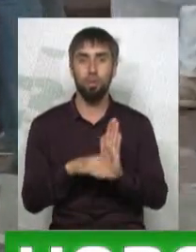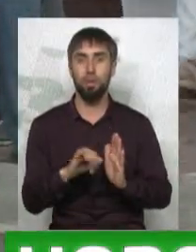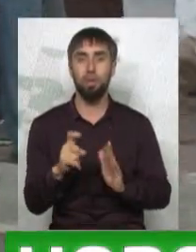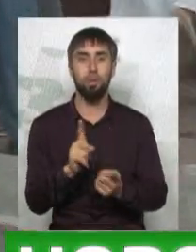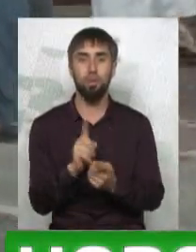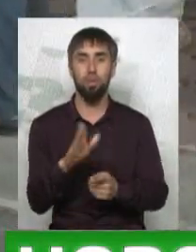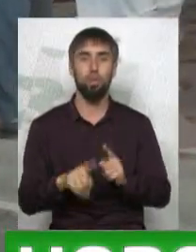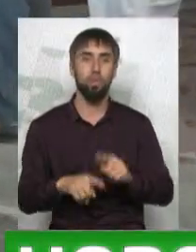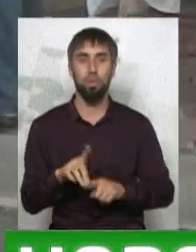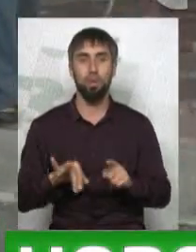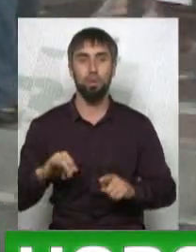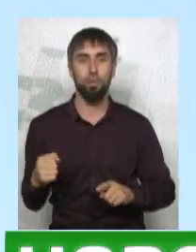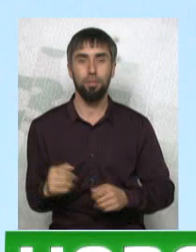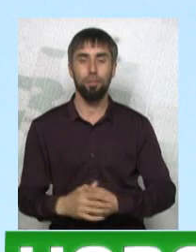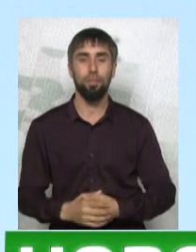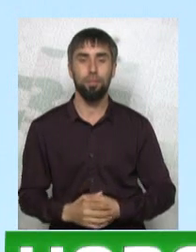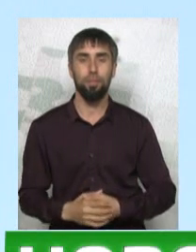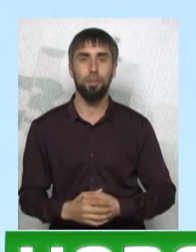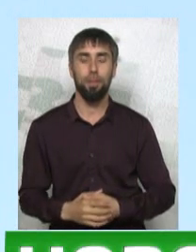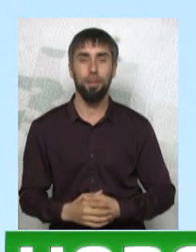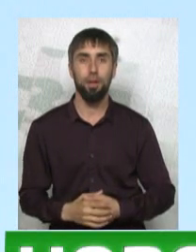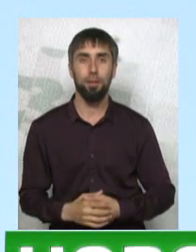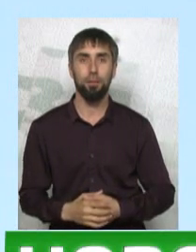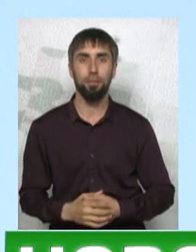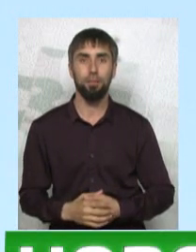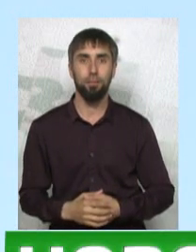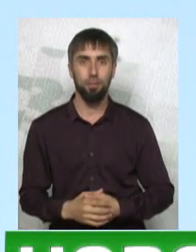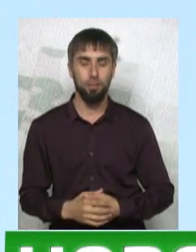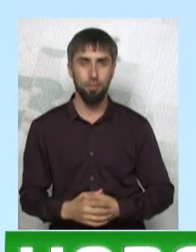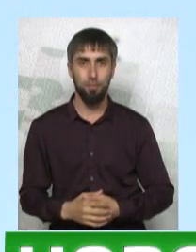будут встречать родные и друзья. Идрис Ижиев, Майрбек Миржоев, Новости 24.